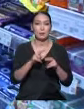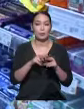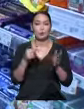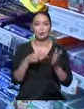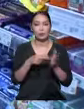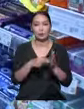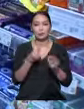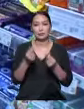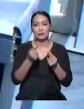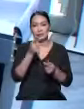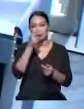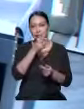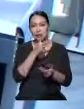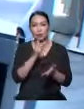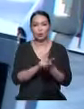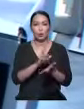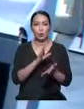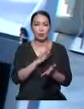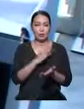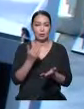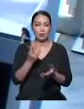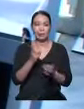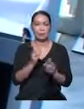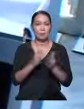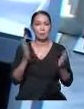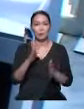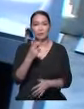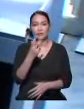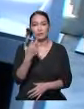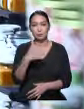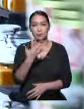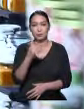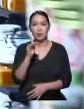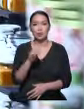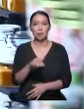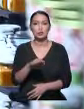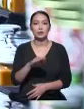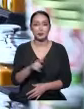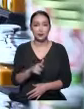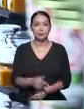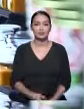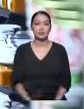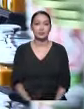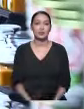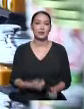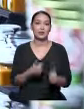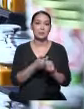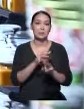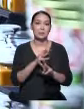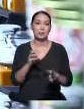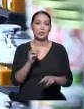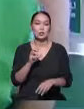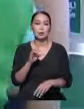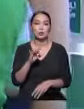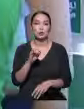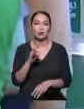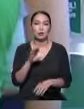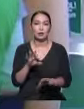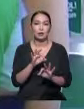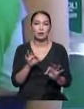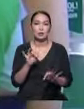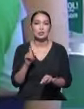платежей за 3 месяца должна в совокупности превышать 255 тысяч тенге. Вице-министр